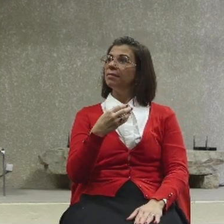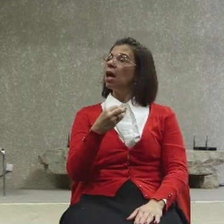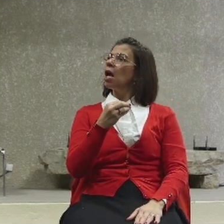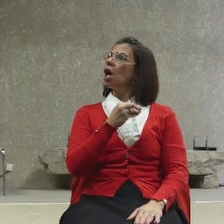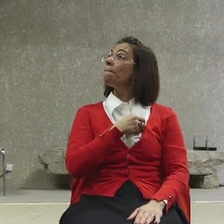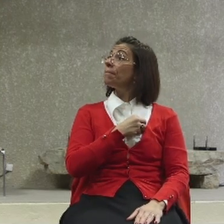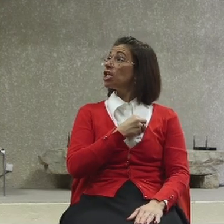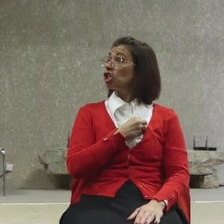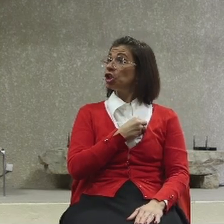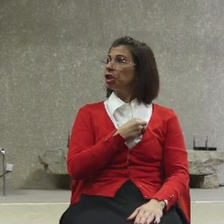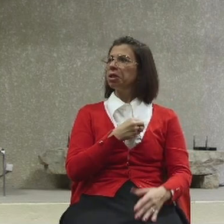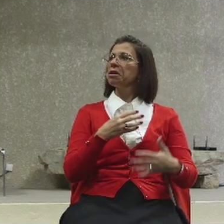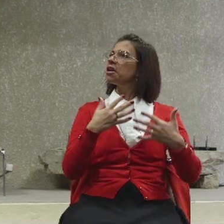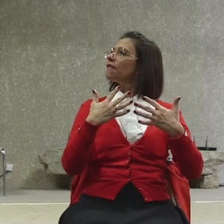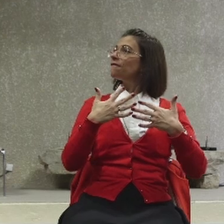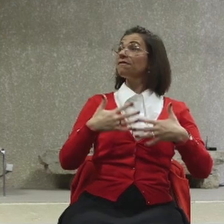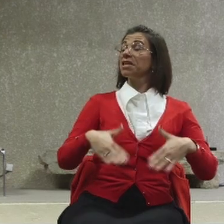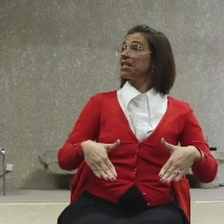Si quelqu'un est mort,